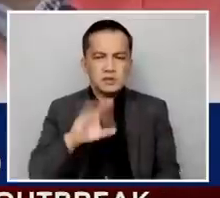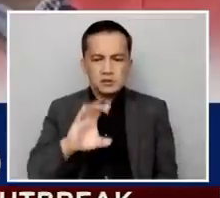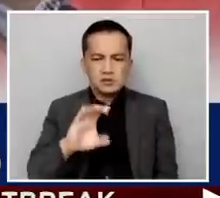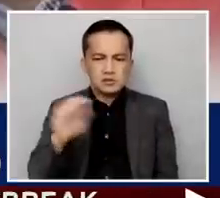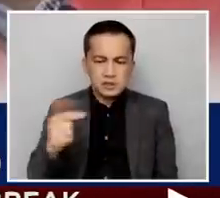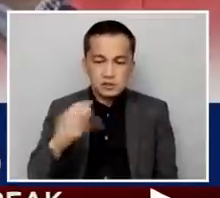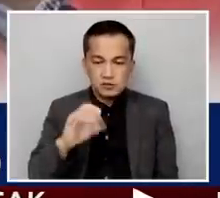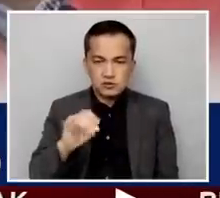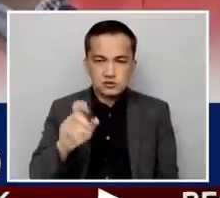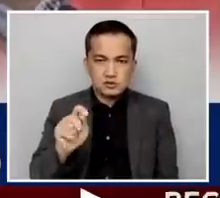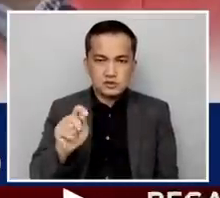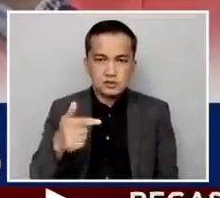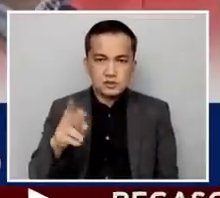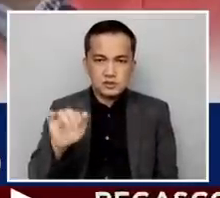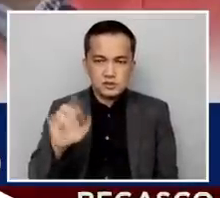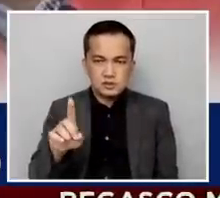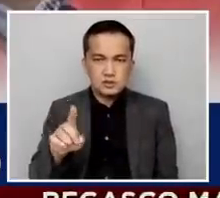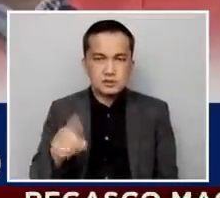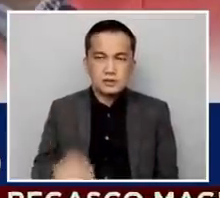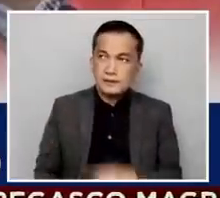ay signal o warning,